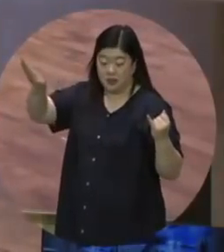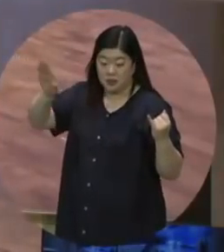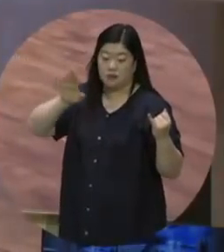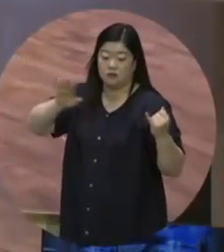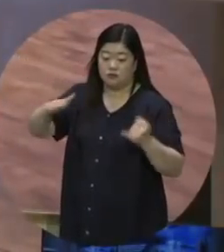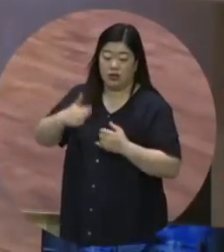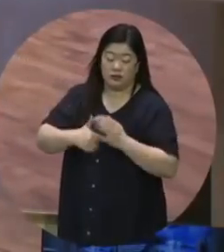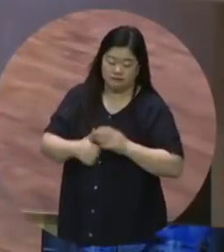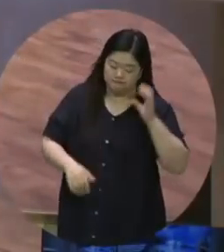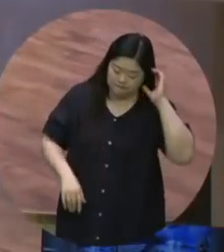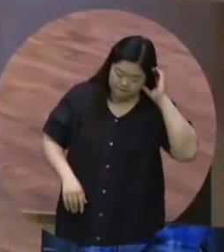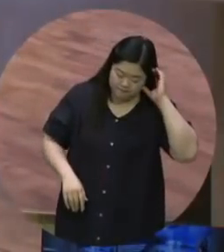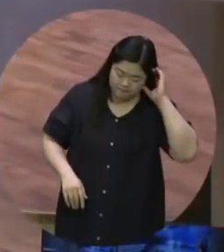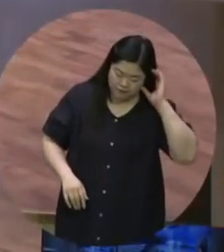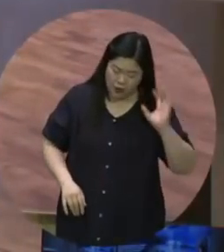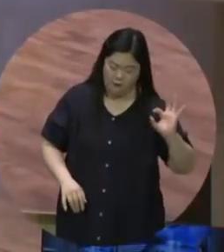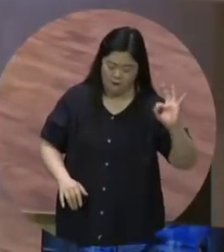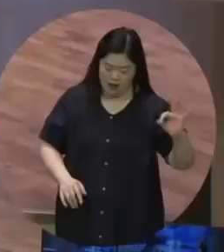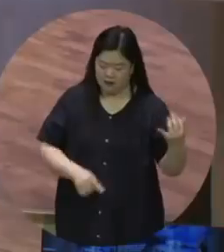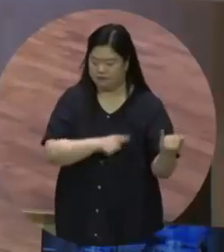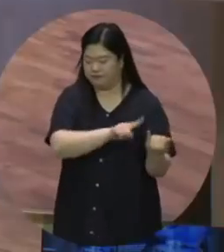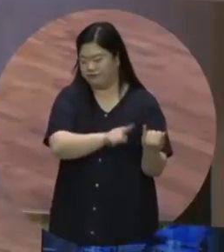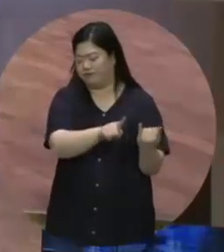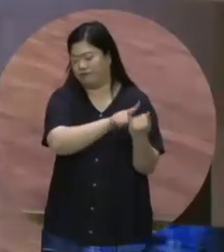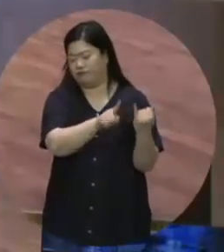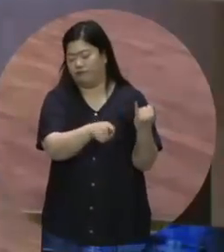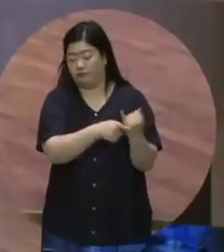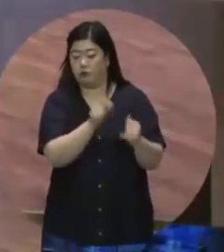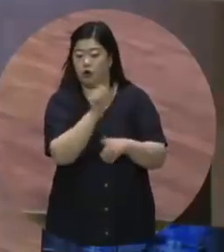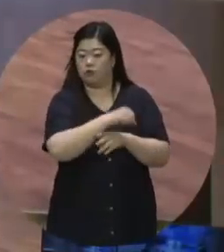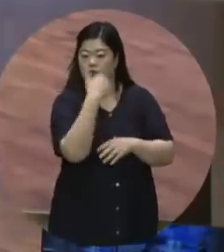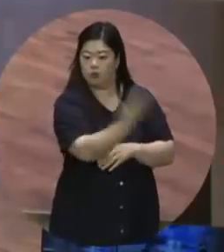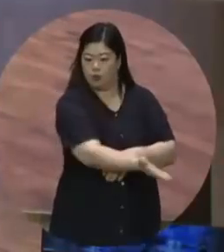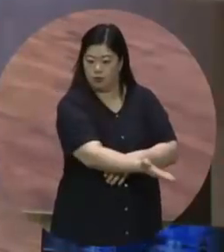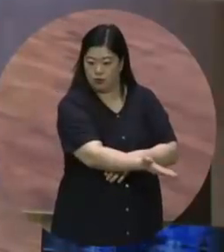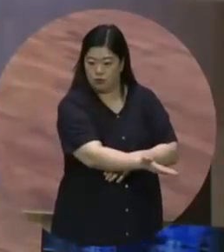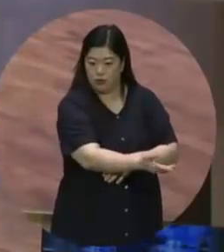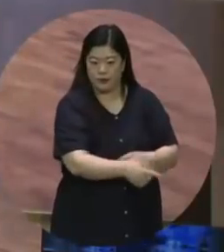간구를 들으셨으므로 그의 아내 리브가 임신하였더니.